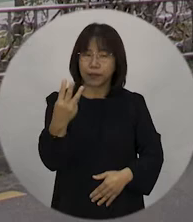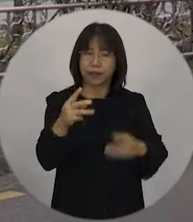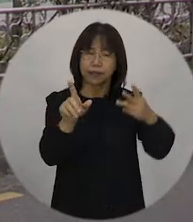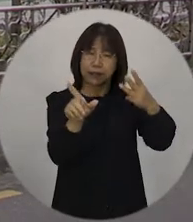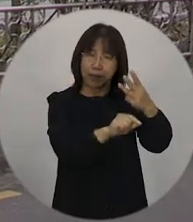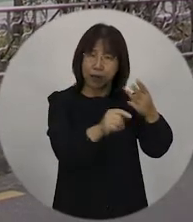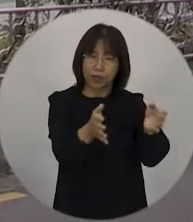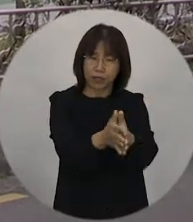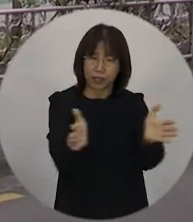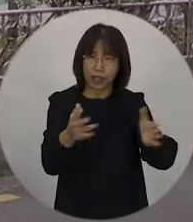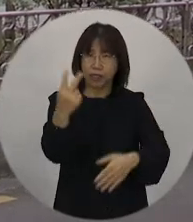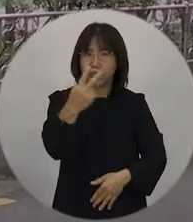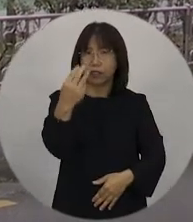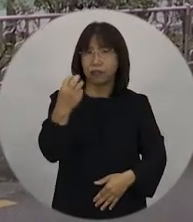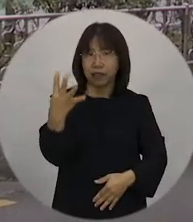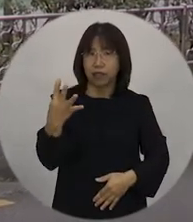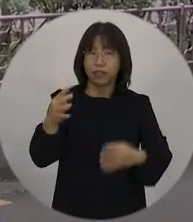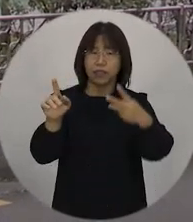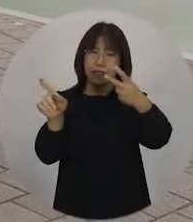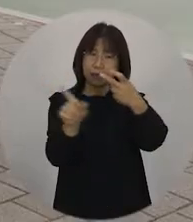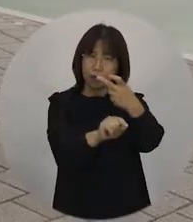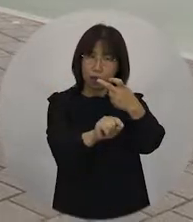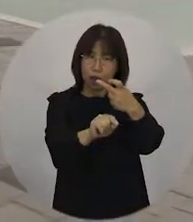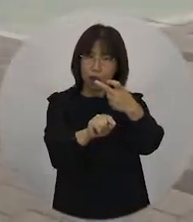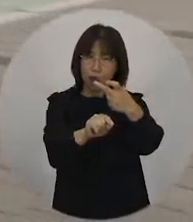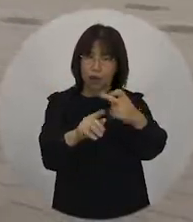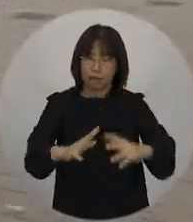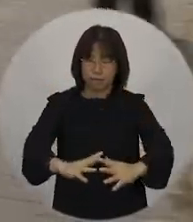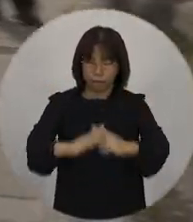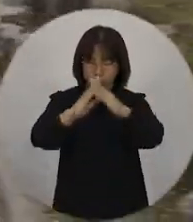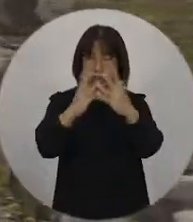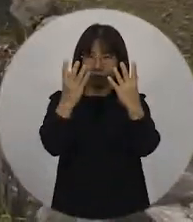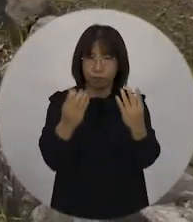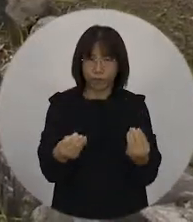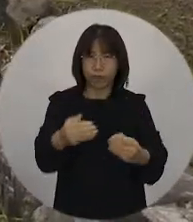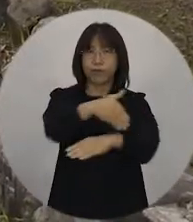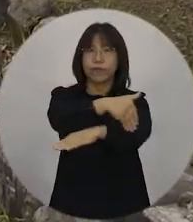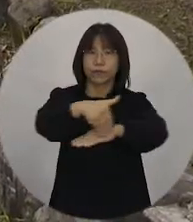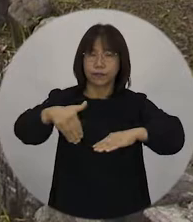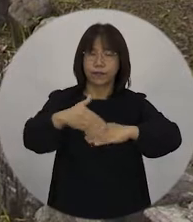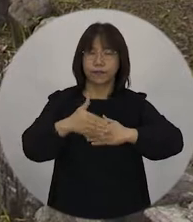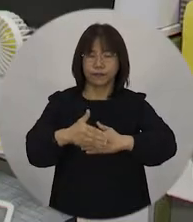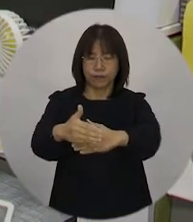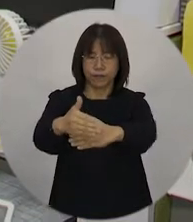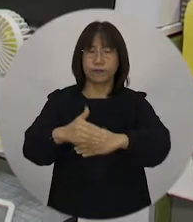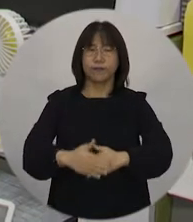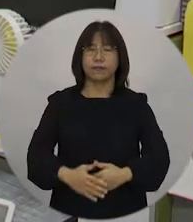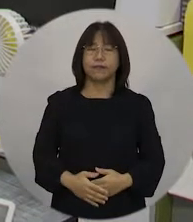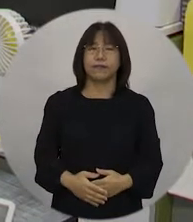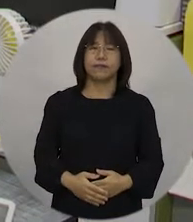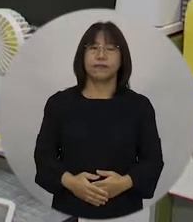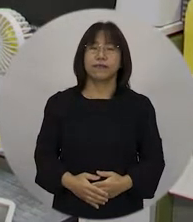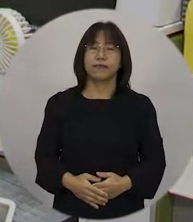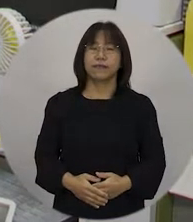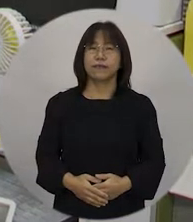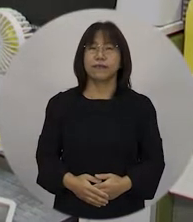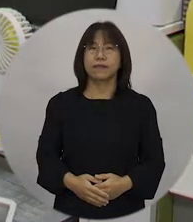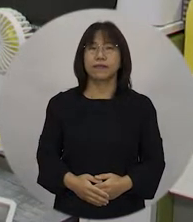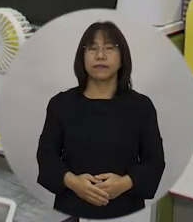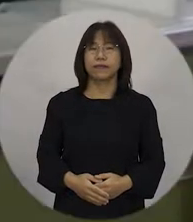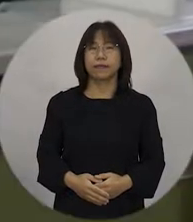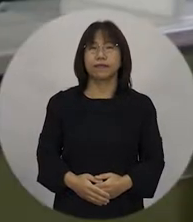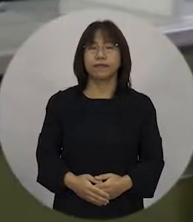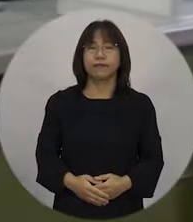시작으로 오는 2023년 3월 착공과 2024년 12월 준공을 목표로 사업을 진행할 계획입니다.